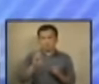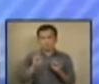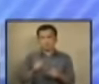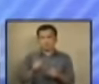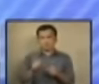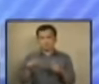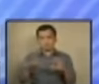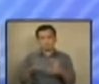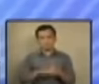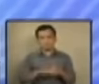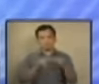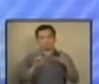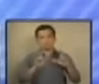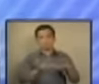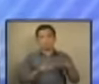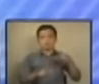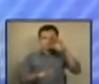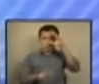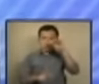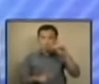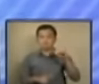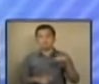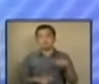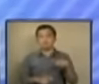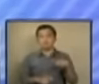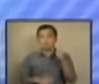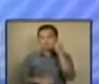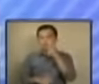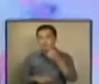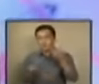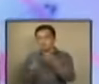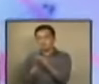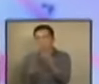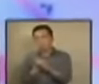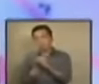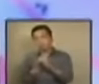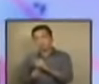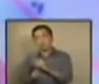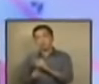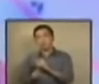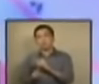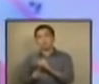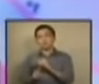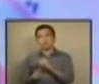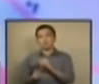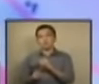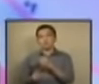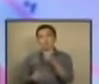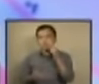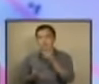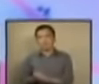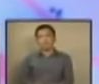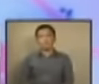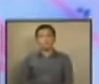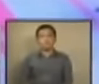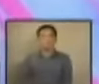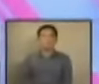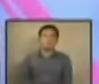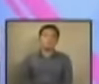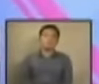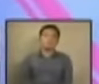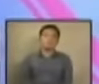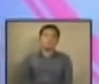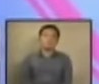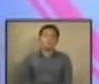maikaso sa isang lalaking madalas na binubugbog yung kanya pong misis?